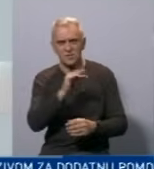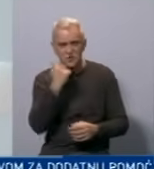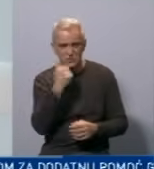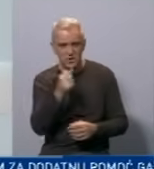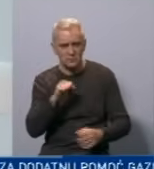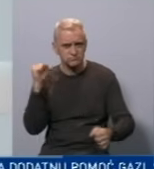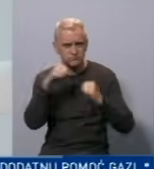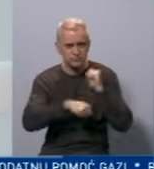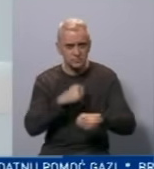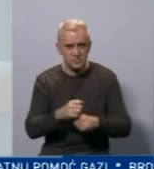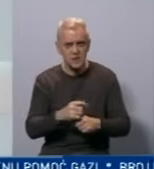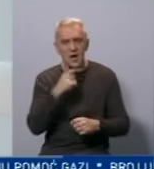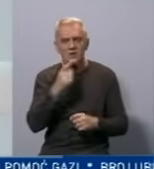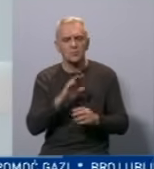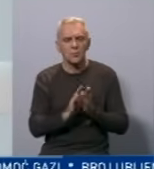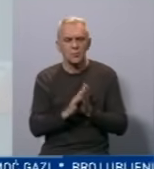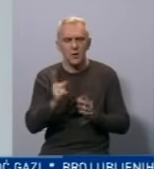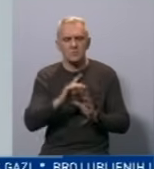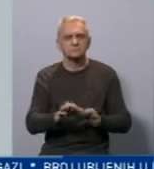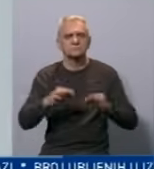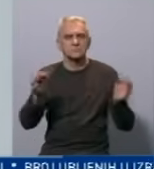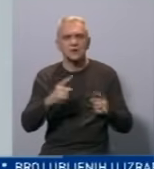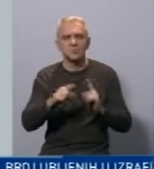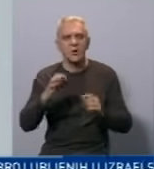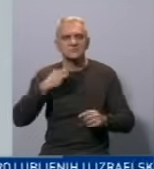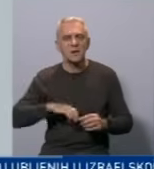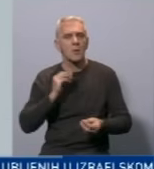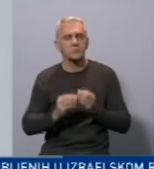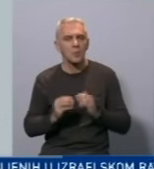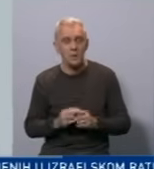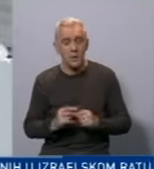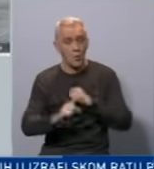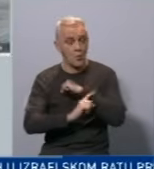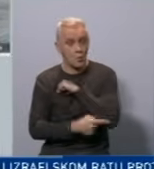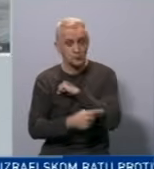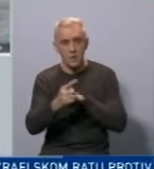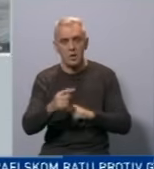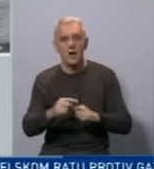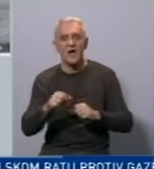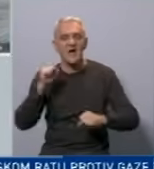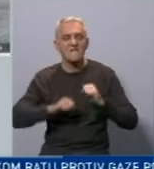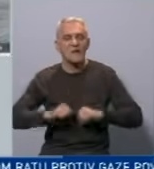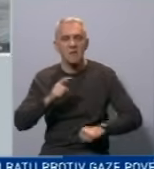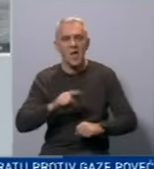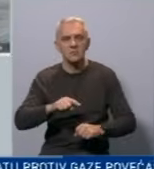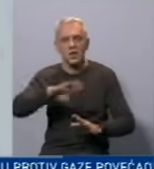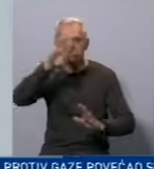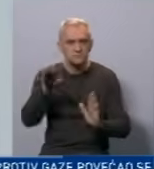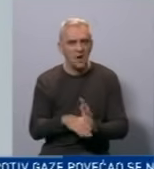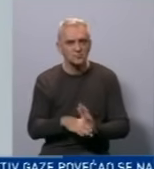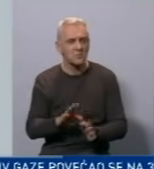je insistirao na anonimnosti da ne bi sinu napravio problem. Učeniku je sniženo vladanje i sve se završilo na